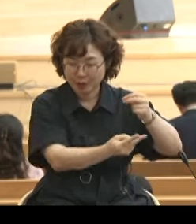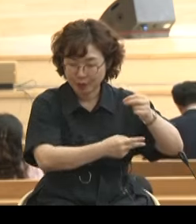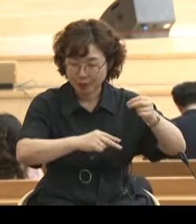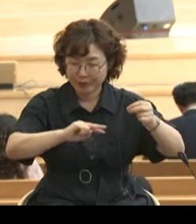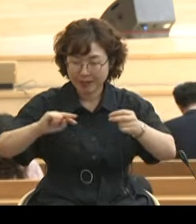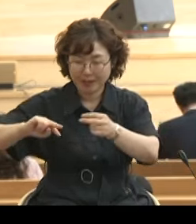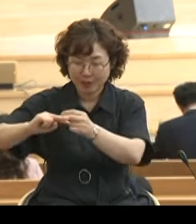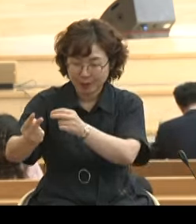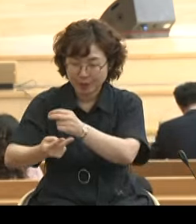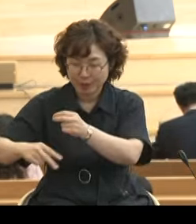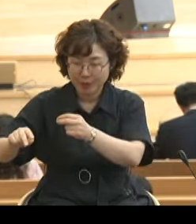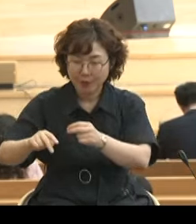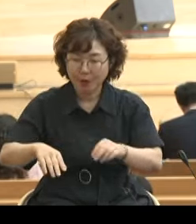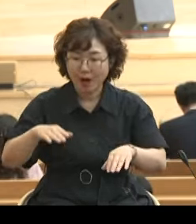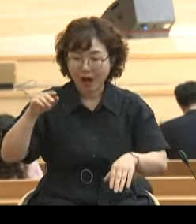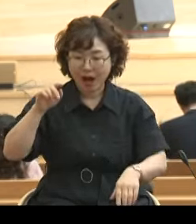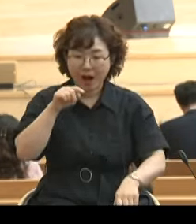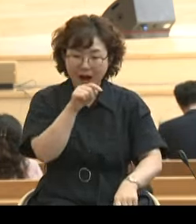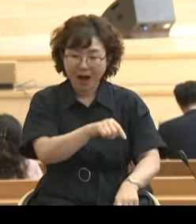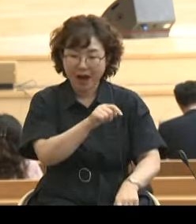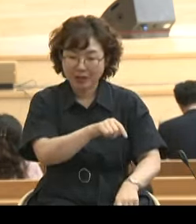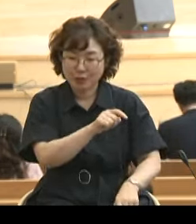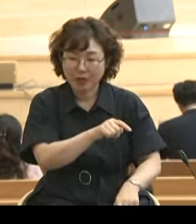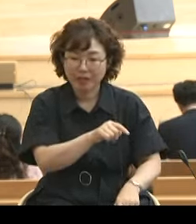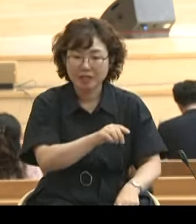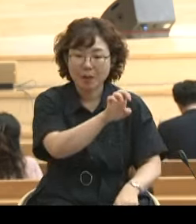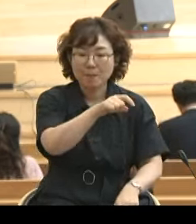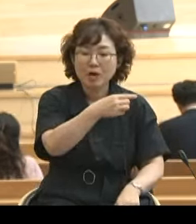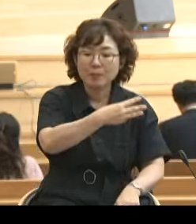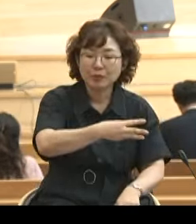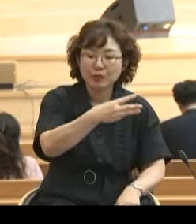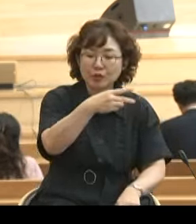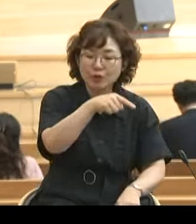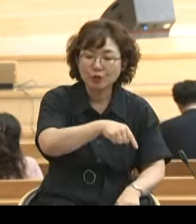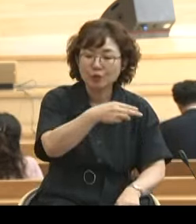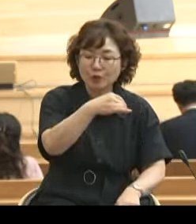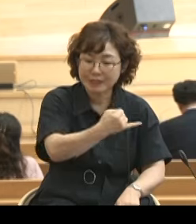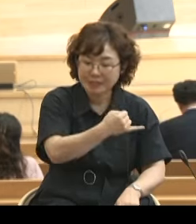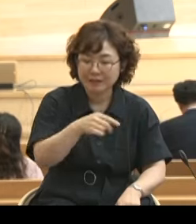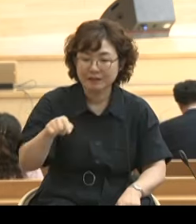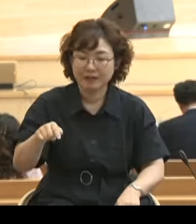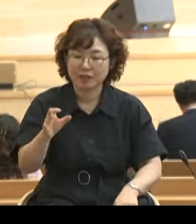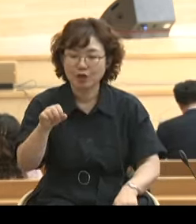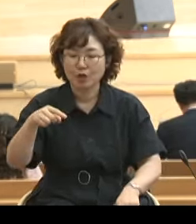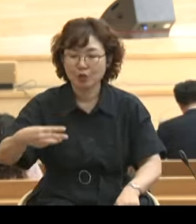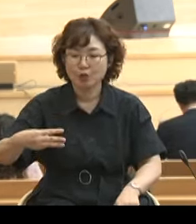한쪽은 뭐라고요? 플루스. 또 한쪽은 뭐라고요? 울트라.